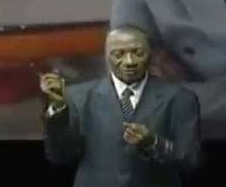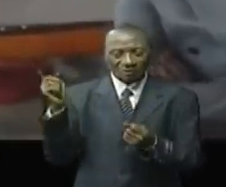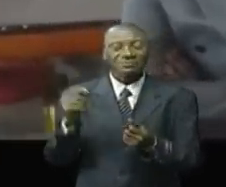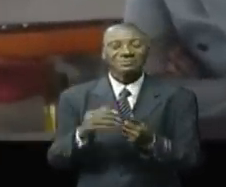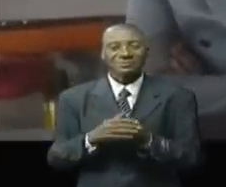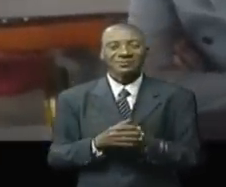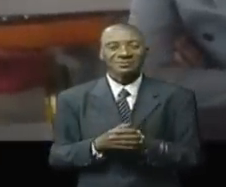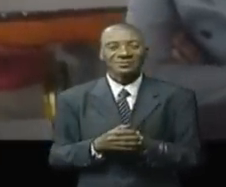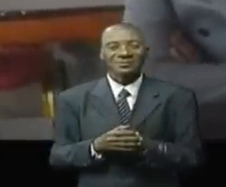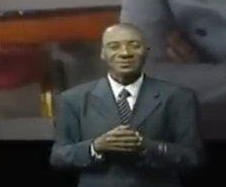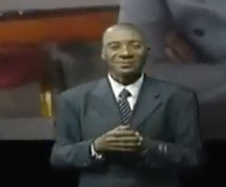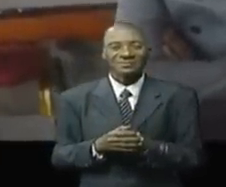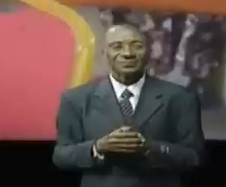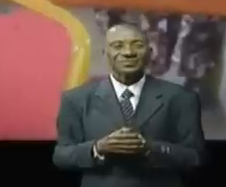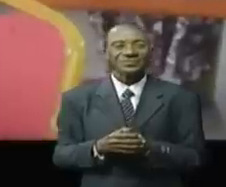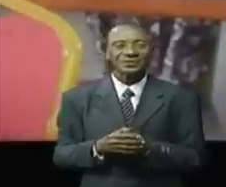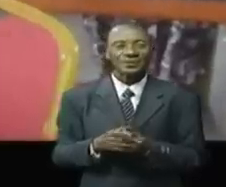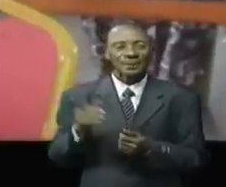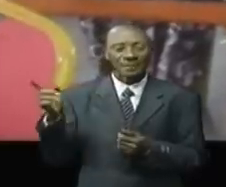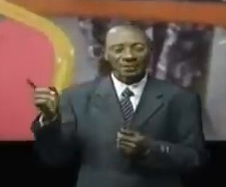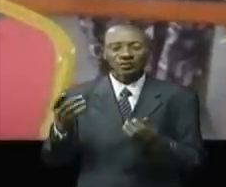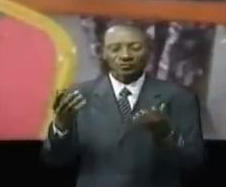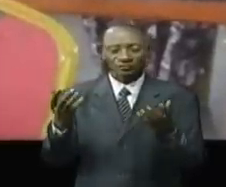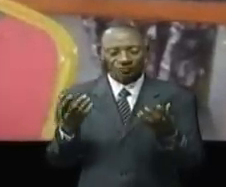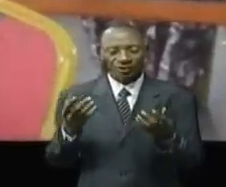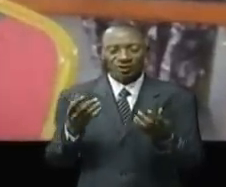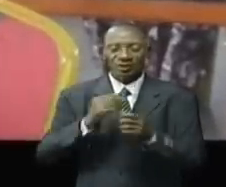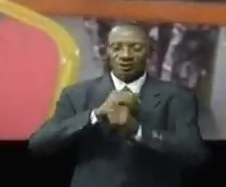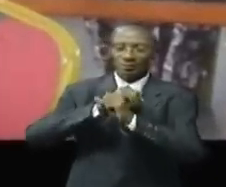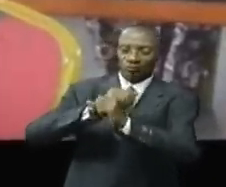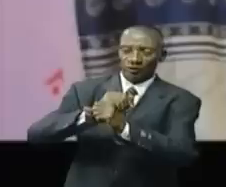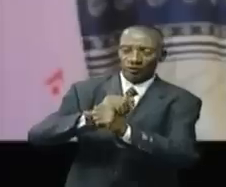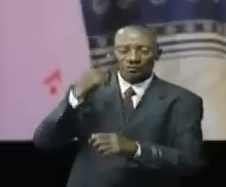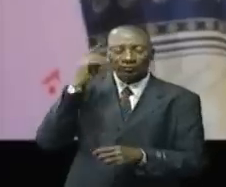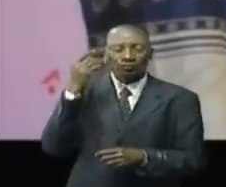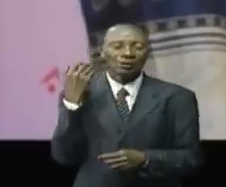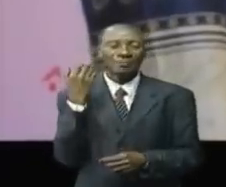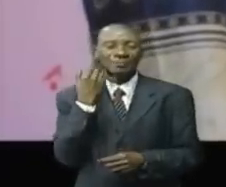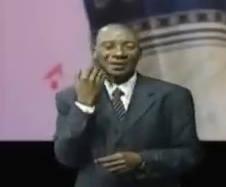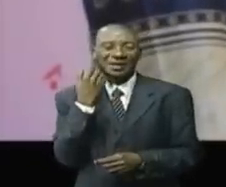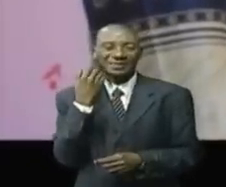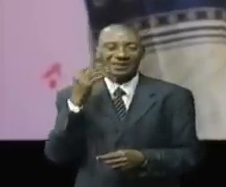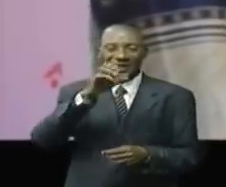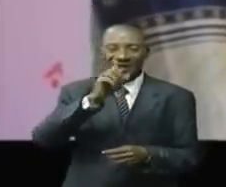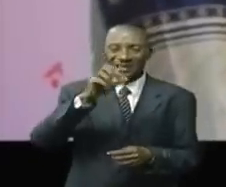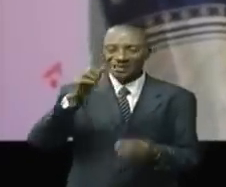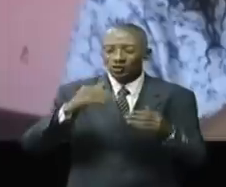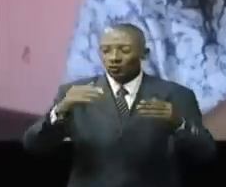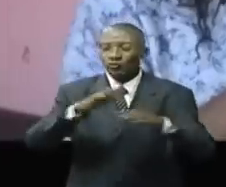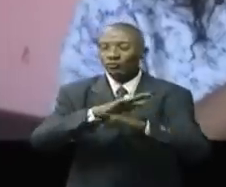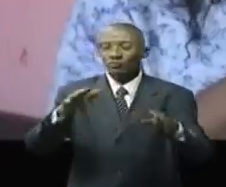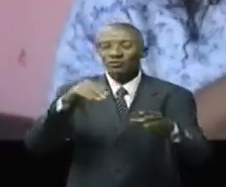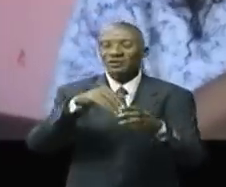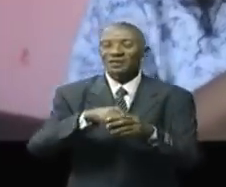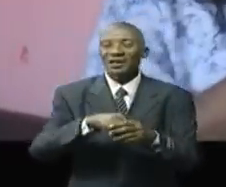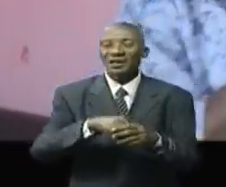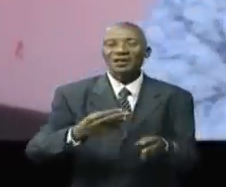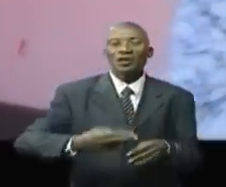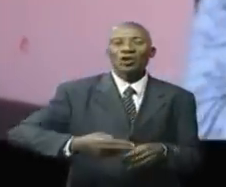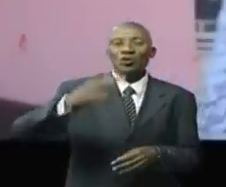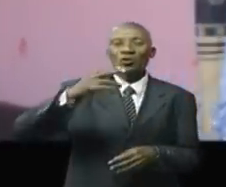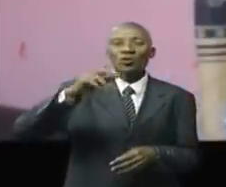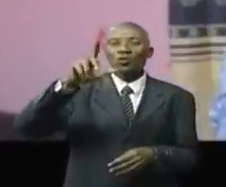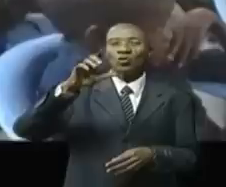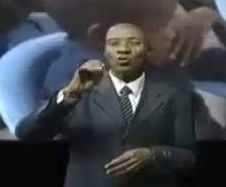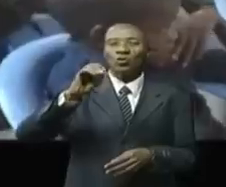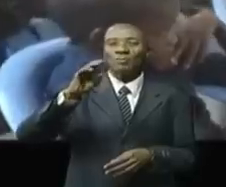cette plateforme, celle de lutter contre la drépanocytose dans les Olomami. Pour le docteur Odette, cette maladie génétique est très répandue